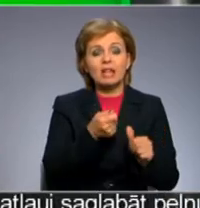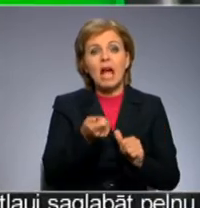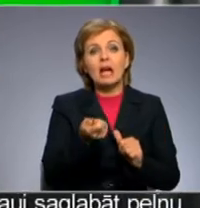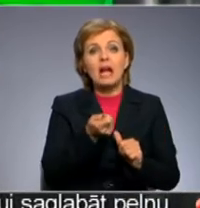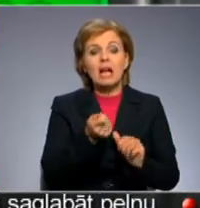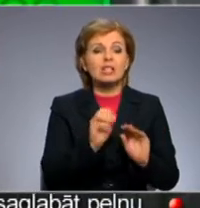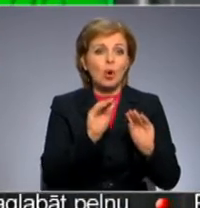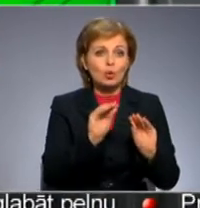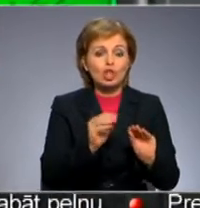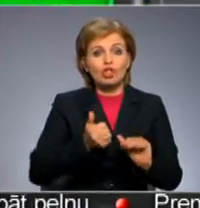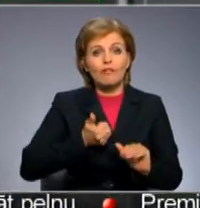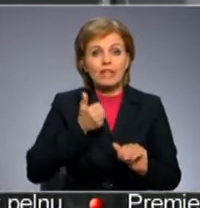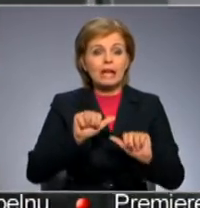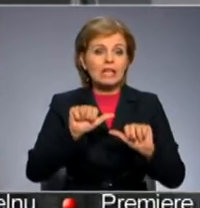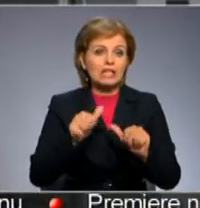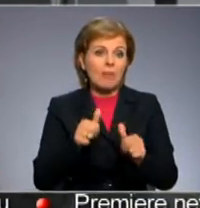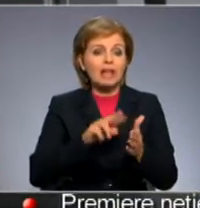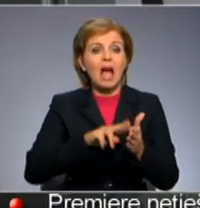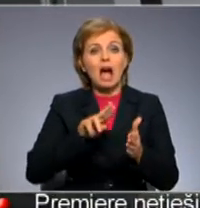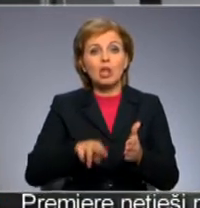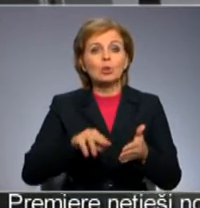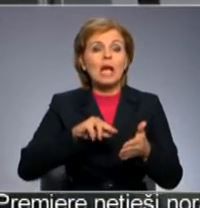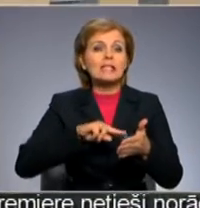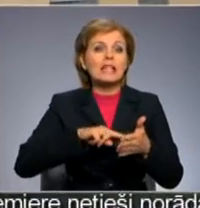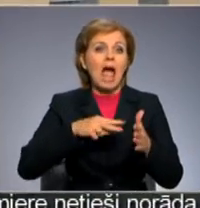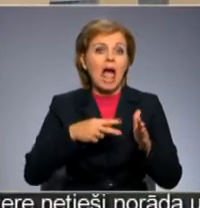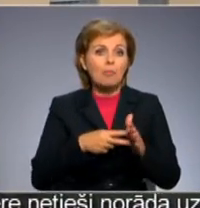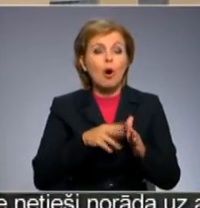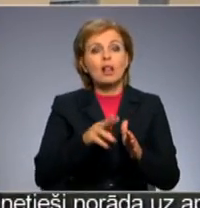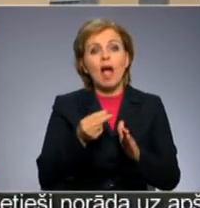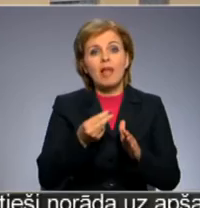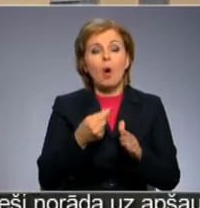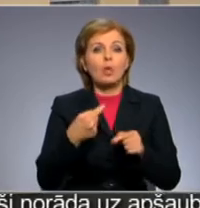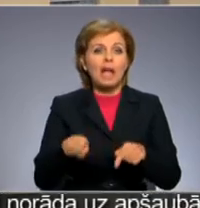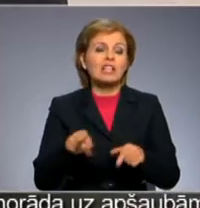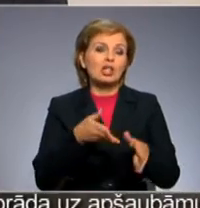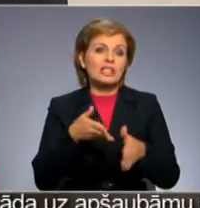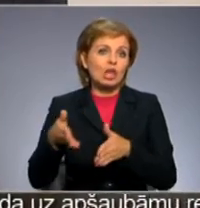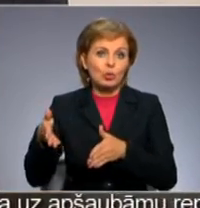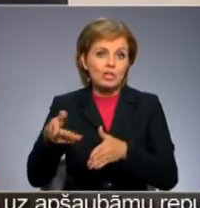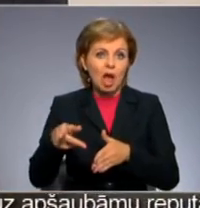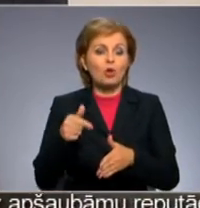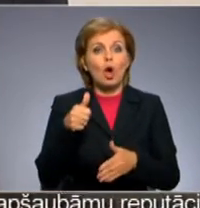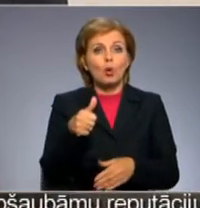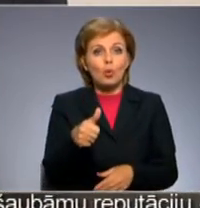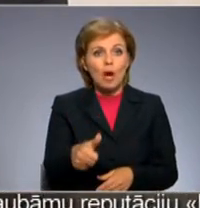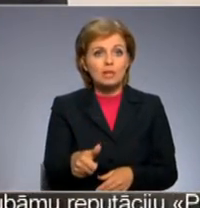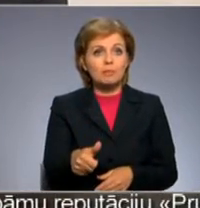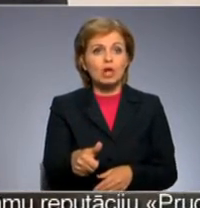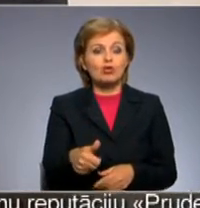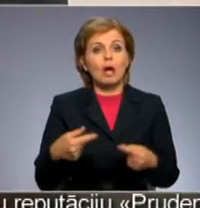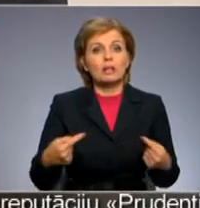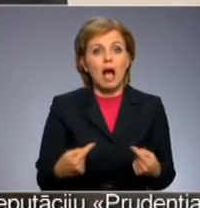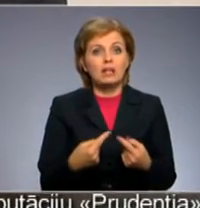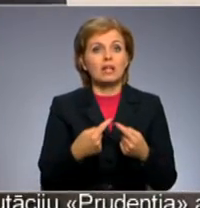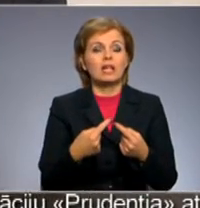aparātu uzstādīšanas firmas izveido nelikumīgas schēmas, lai nauda aiziet citu ceļu. Nospiežot